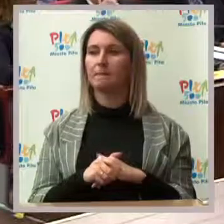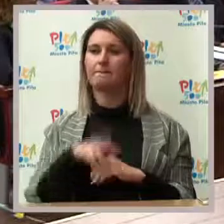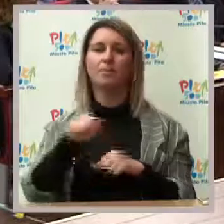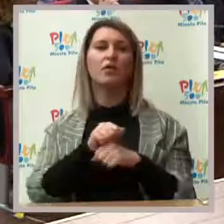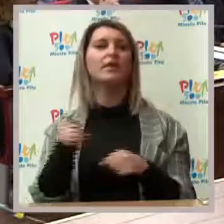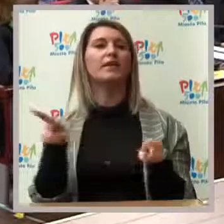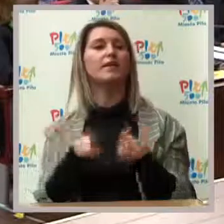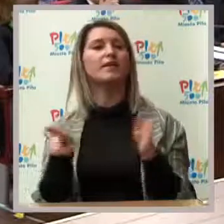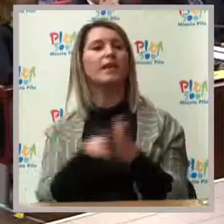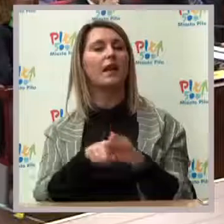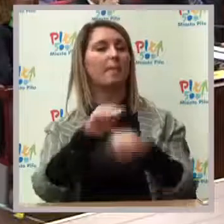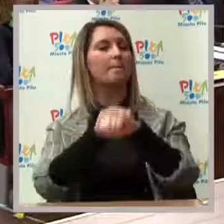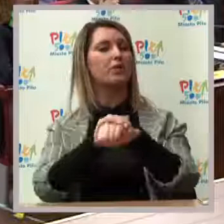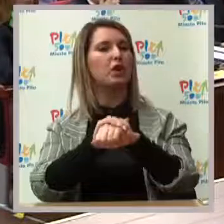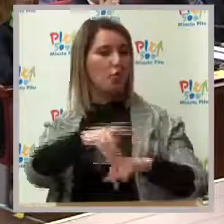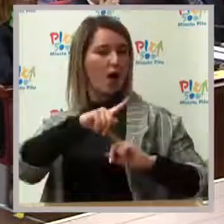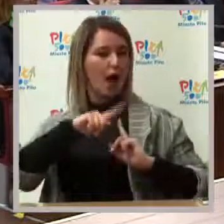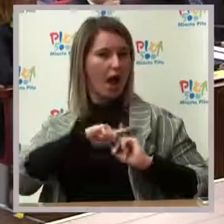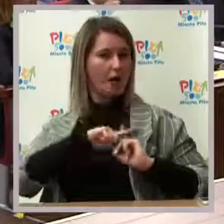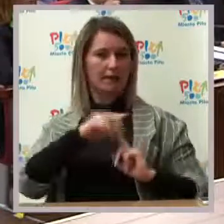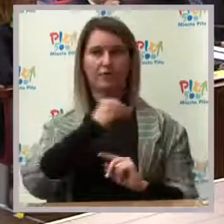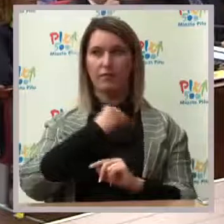przyjaciołom i sympatykom Związku Harcerstwa Polskiego.